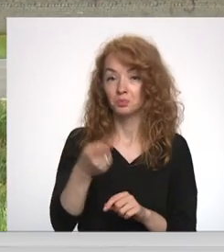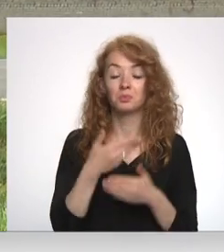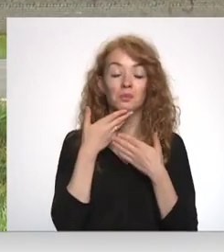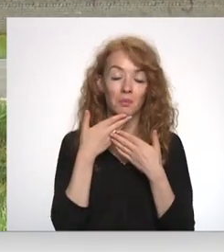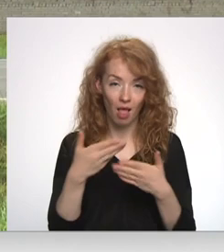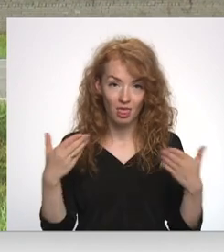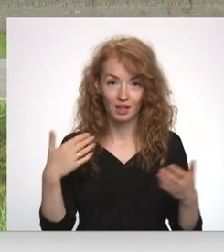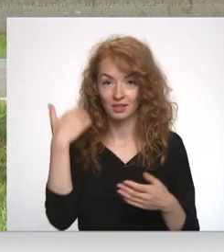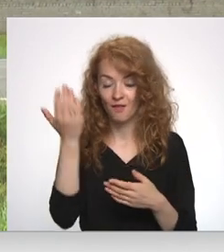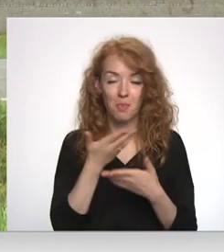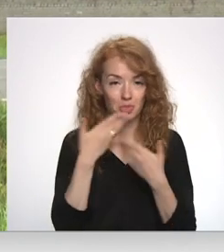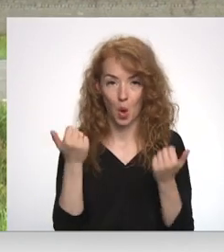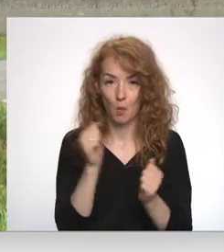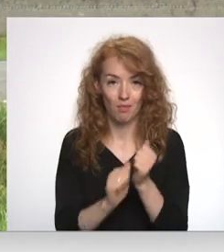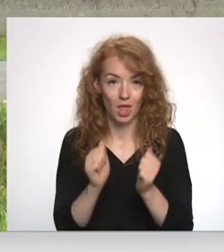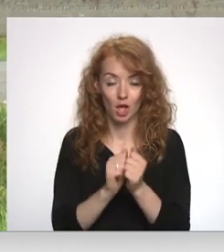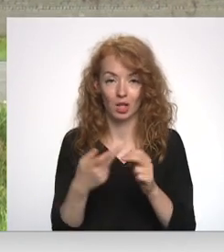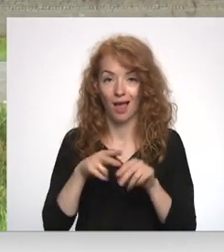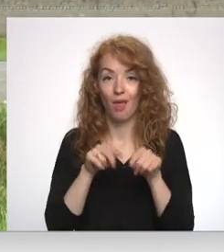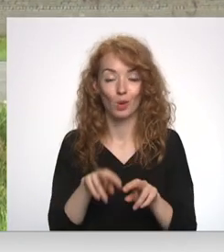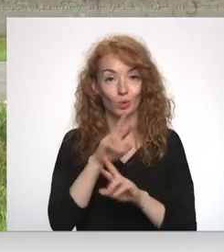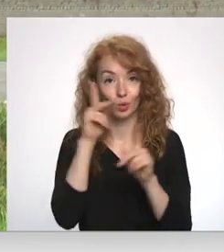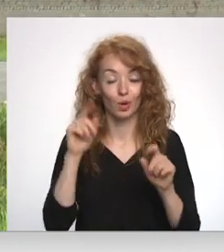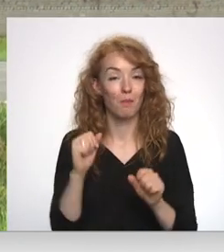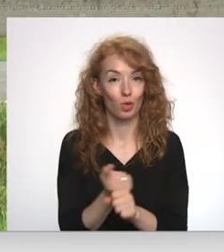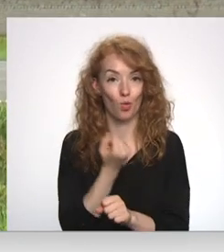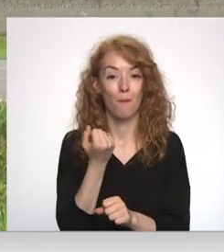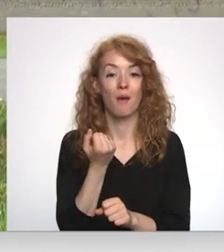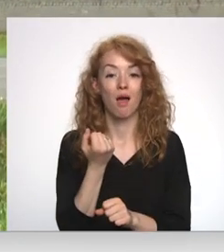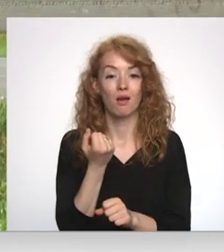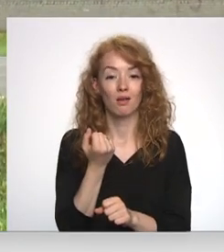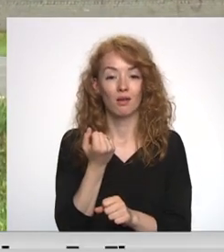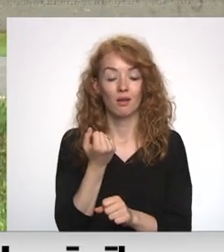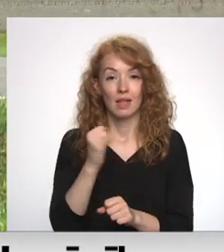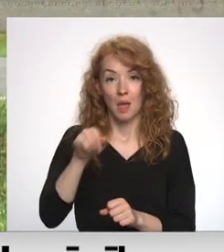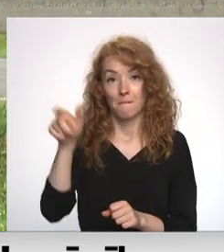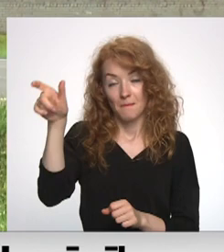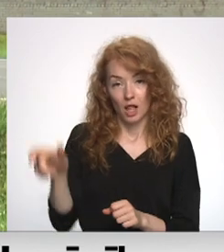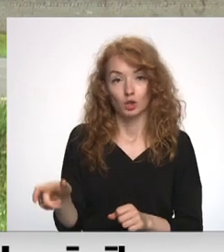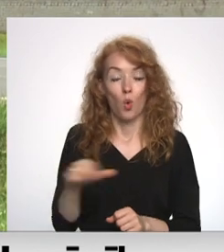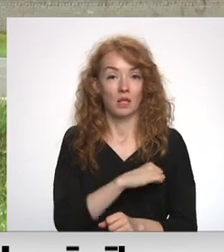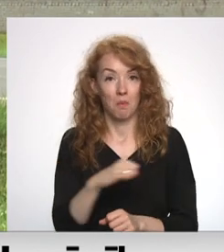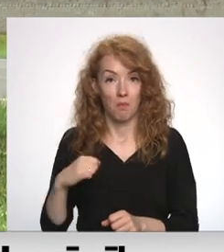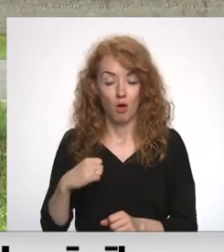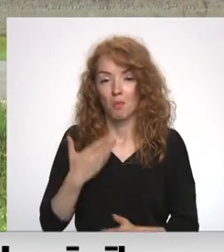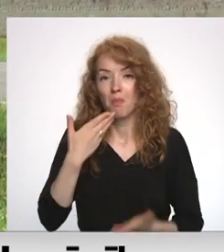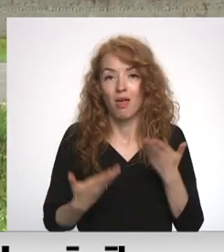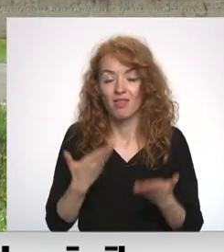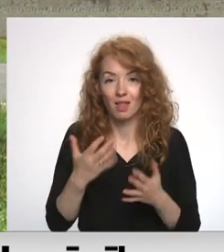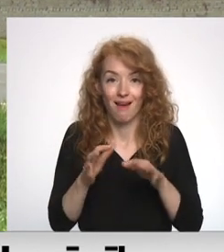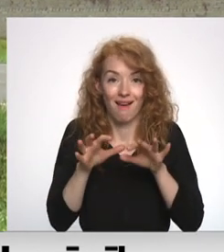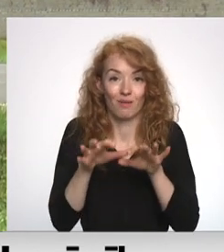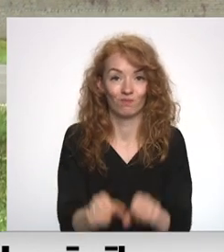paldies Dievam nav bieži tādas kļūdas, bet, protams, ja personas pašas mēģina aiztikt